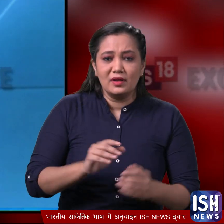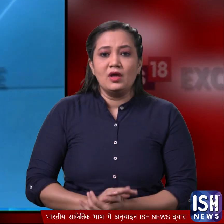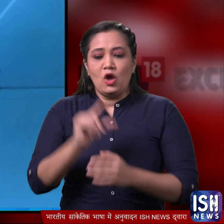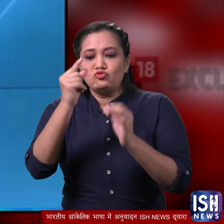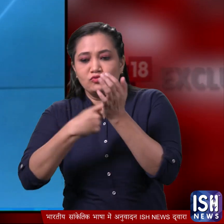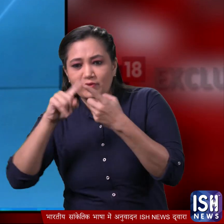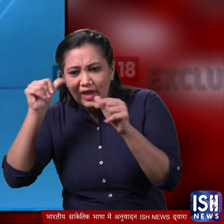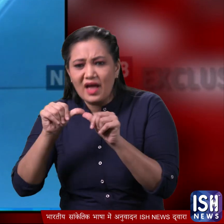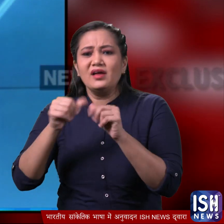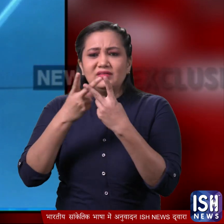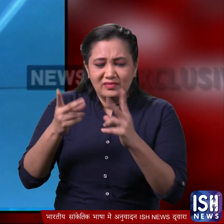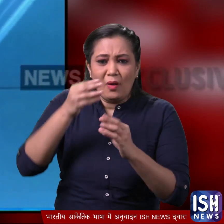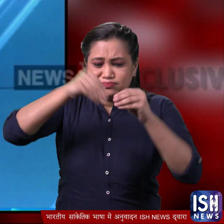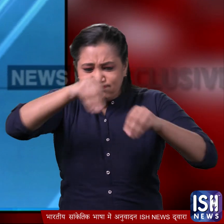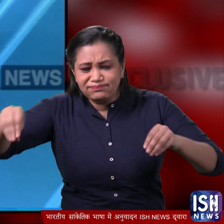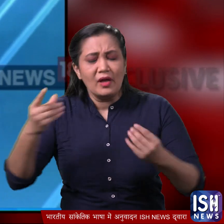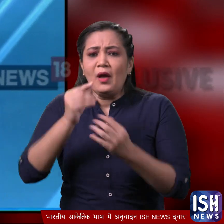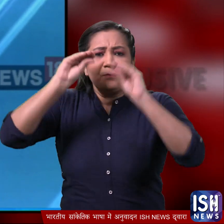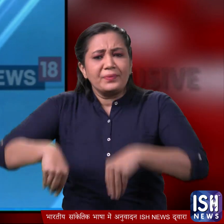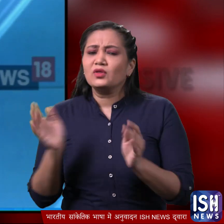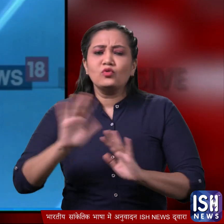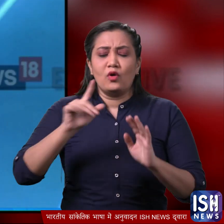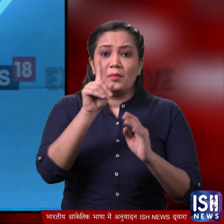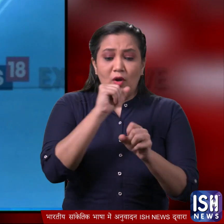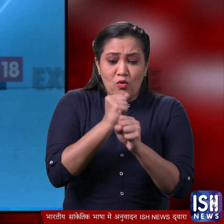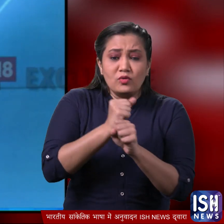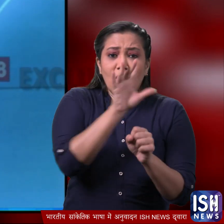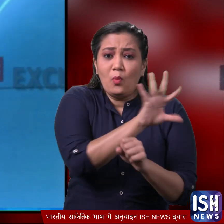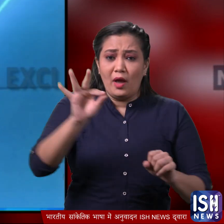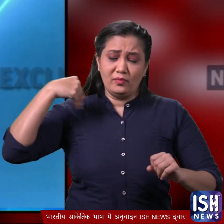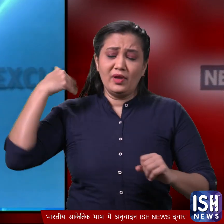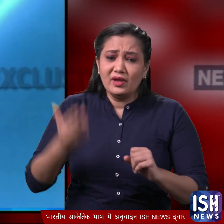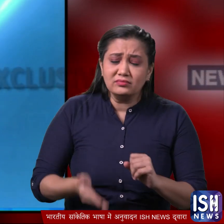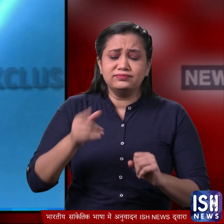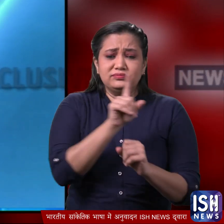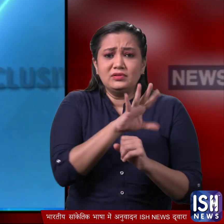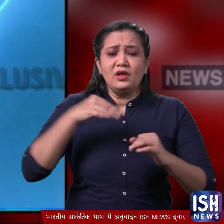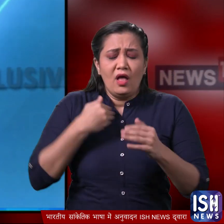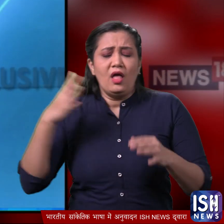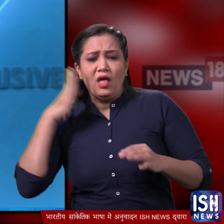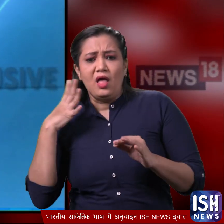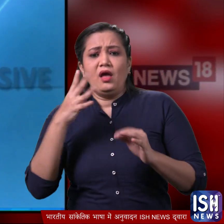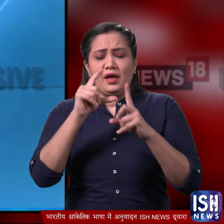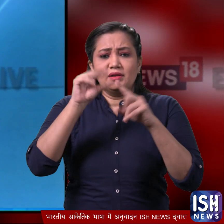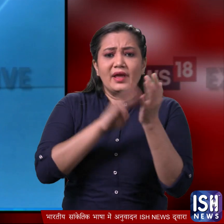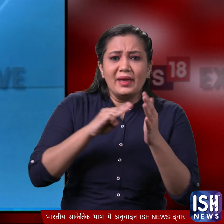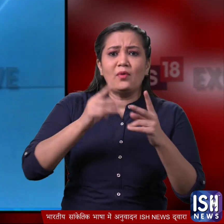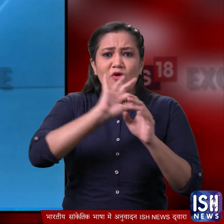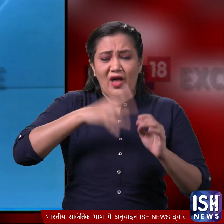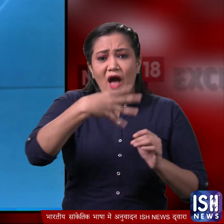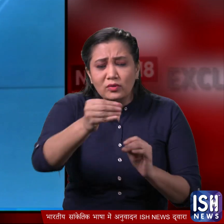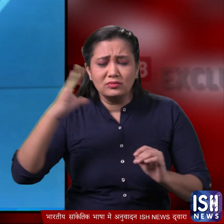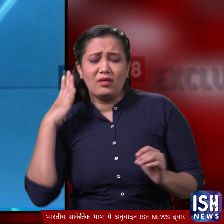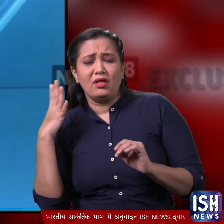कि डीएपी और यूरिया खाद की कोई कमी नहीं है, जबकि गुना में किसान बीते एक हफ्ते से अनाज मंडी और सहकारी समितियों के बाहर